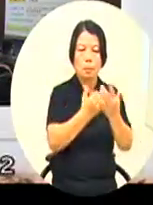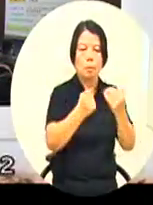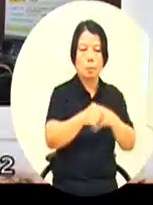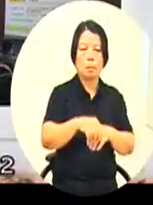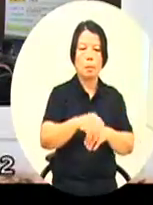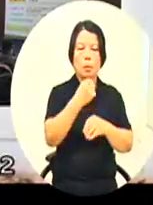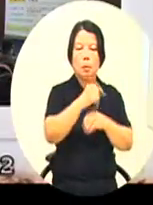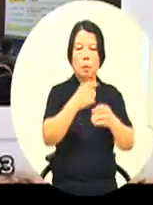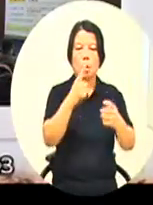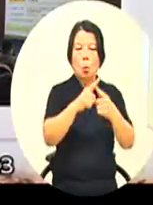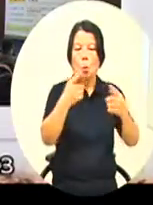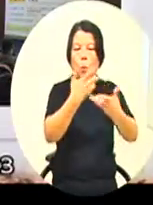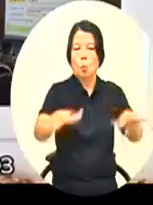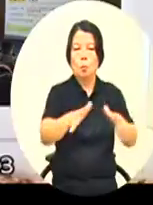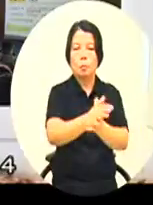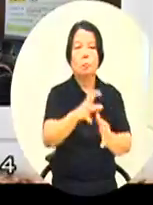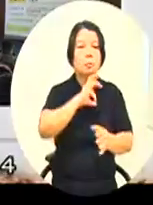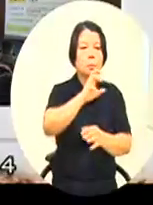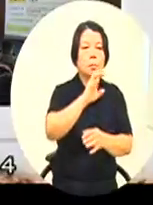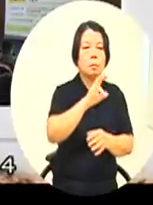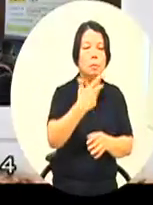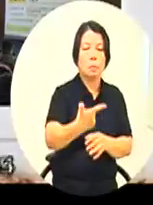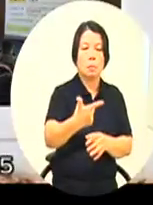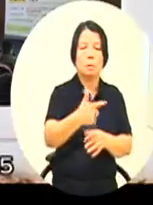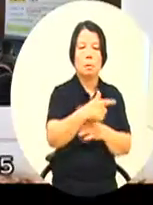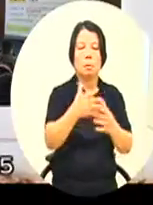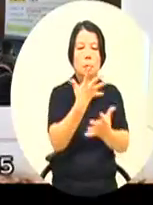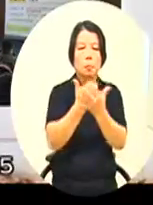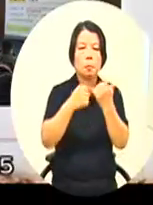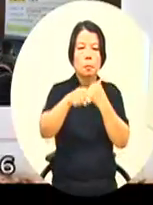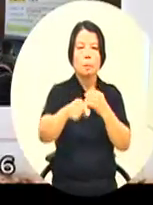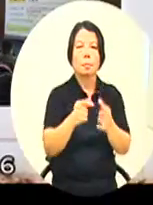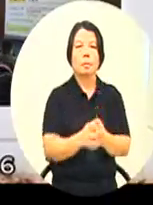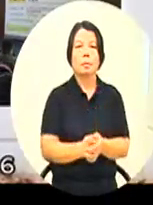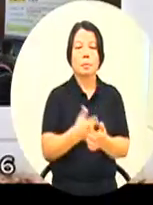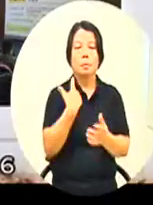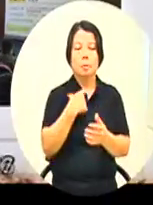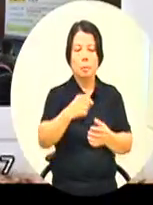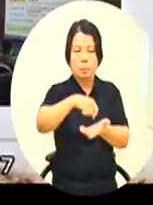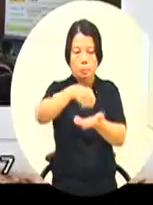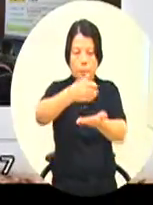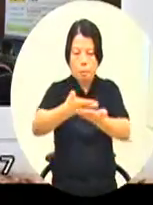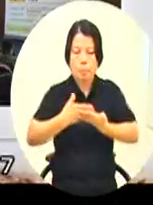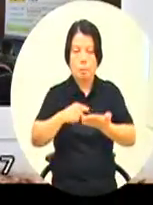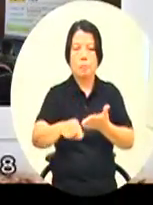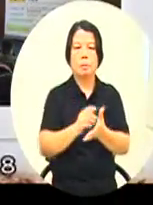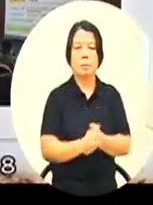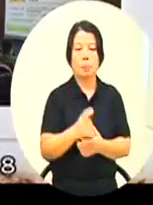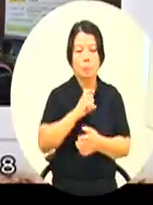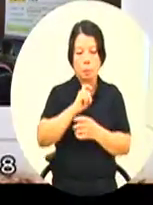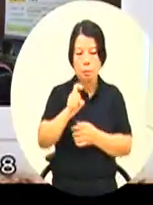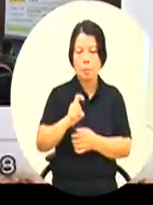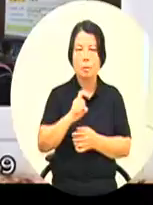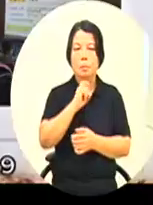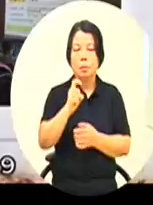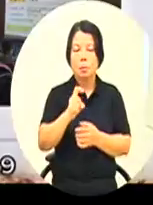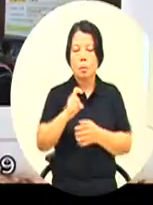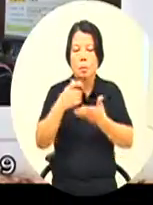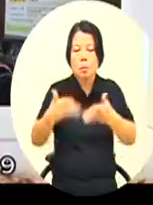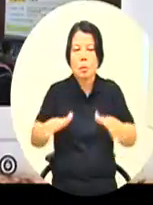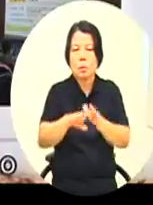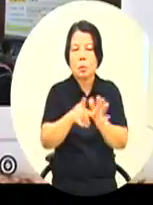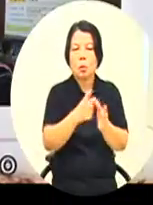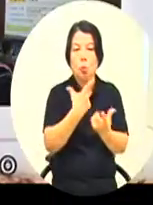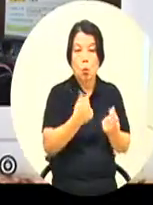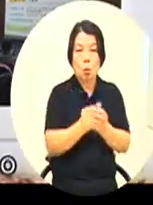广哈，我曾经有86岁的学生哈，一个长者写信给我，我也有10几岁的学生，所以我们的学生的 range 是非